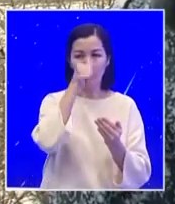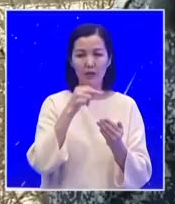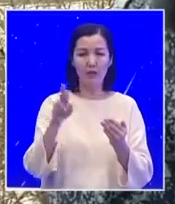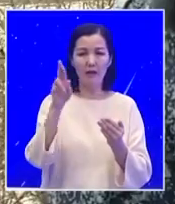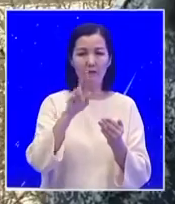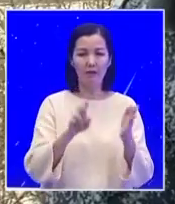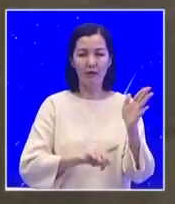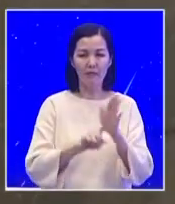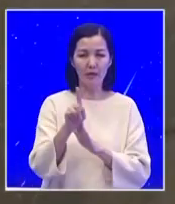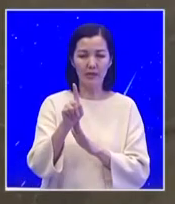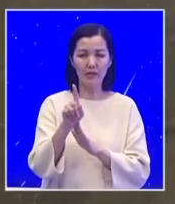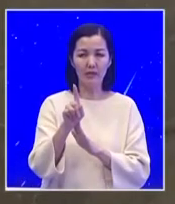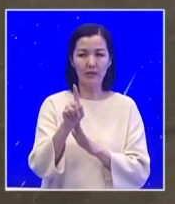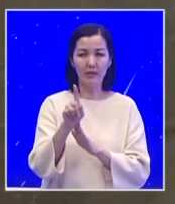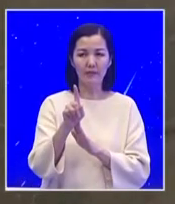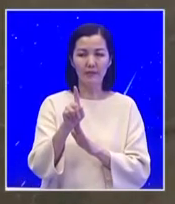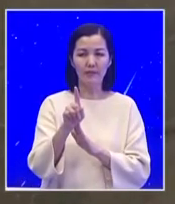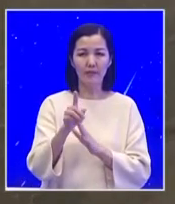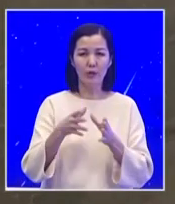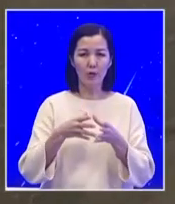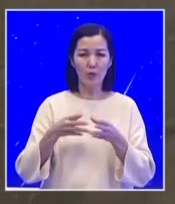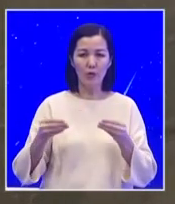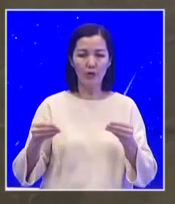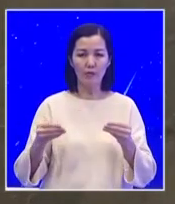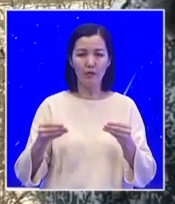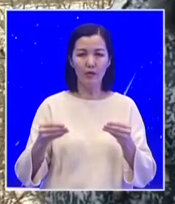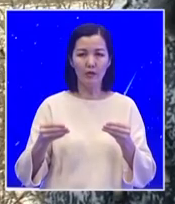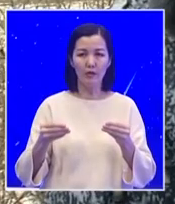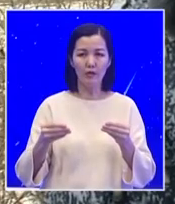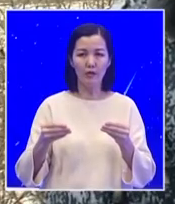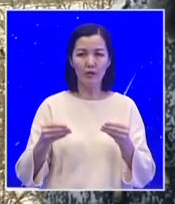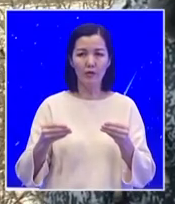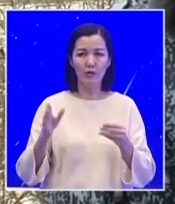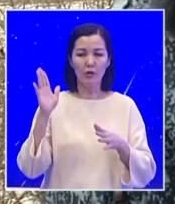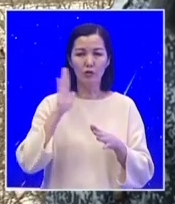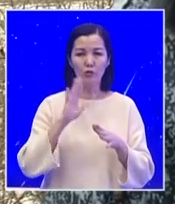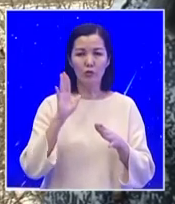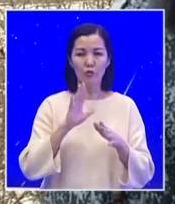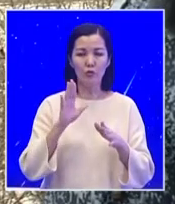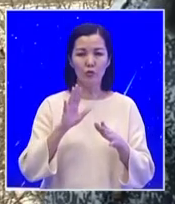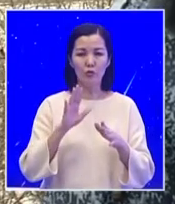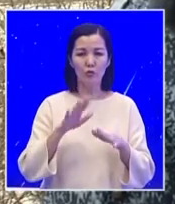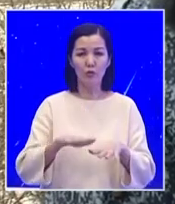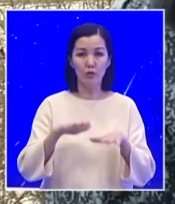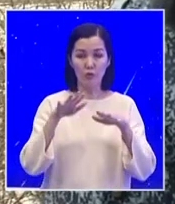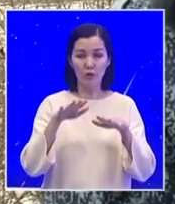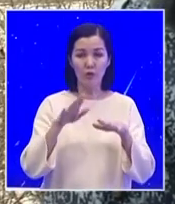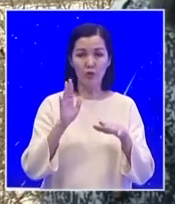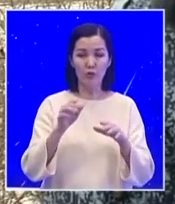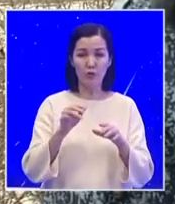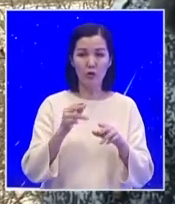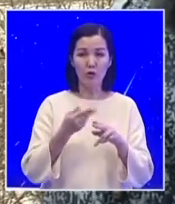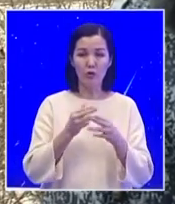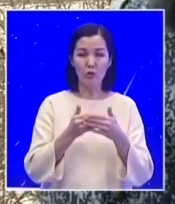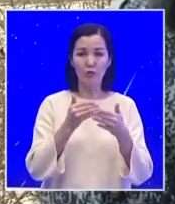январьда бастадық. Көктемде уже паводка үлкен су келеді. Сол үшін мынау апат